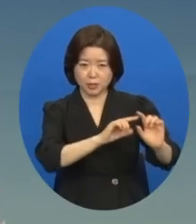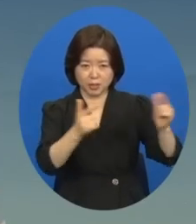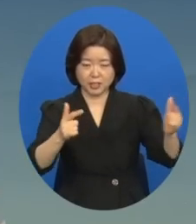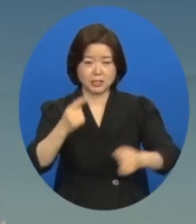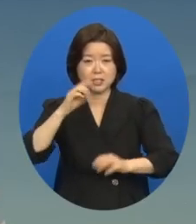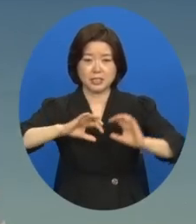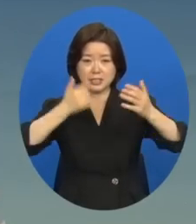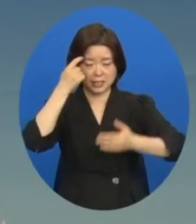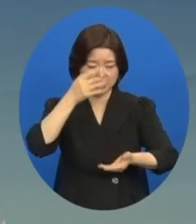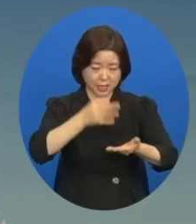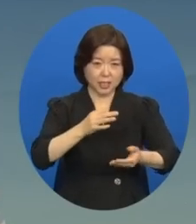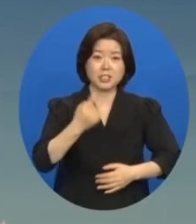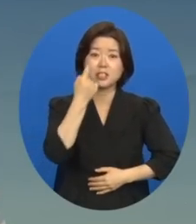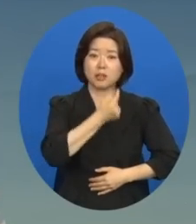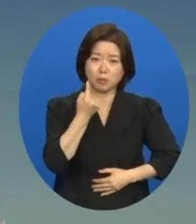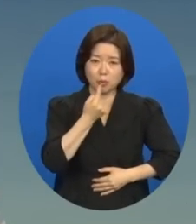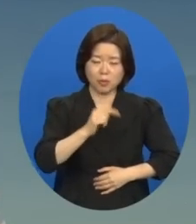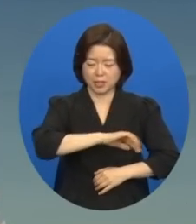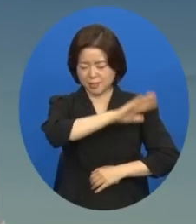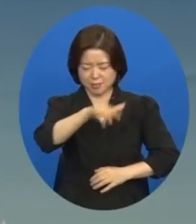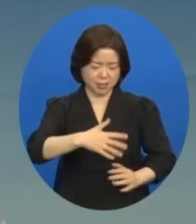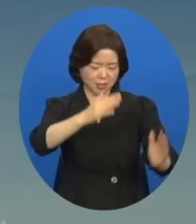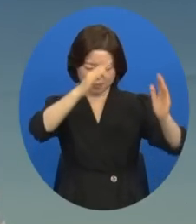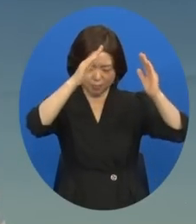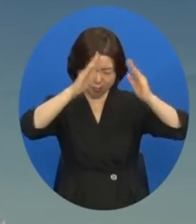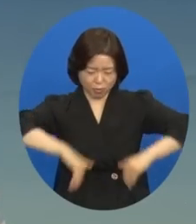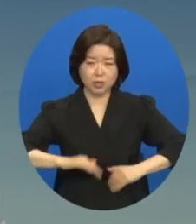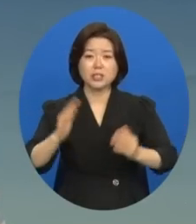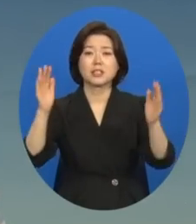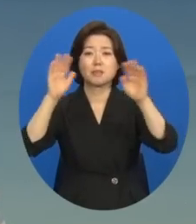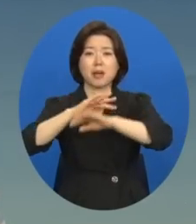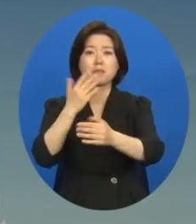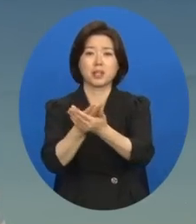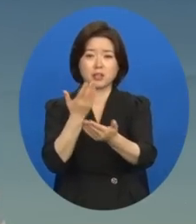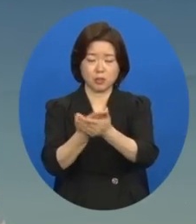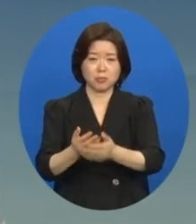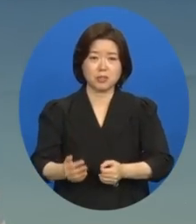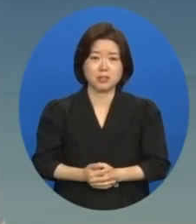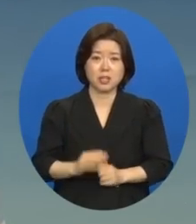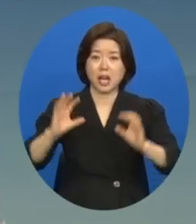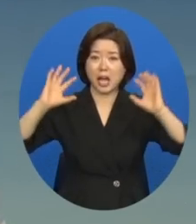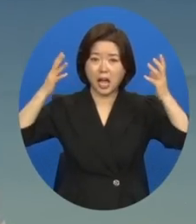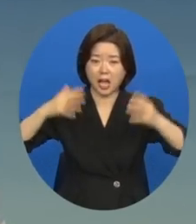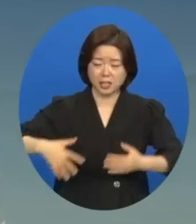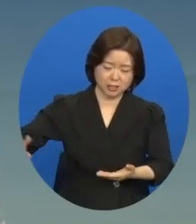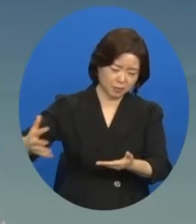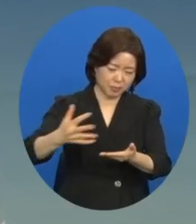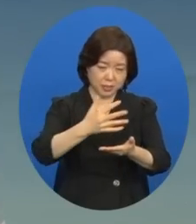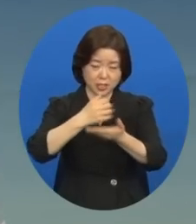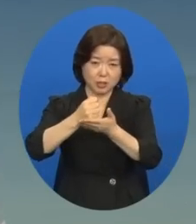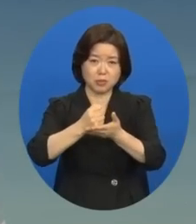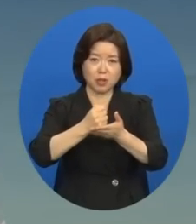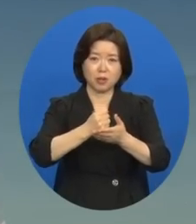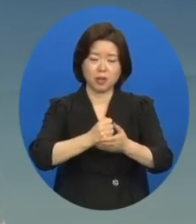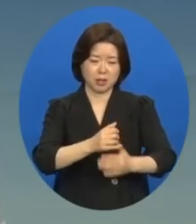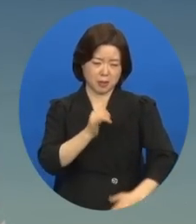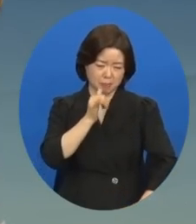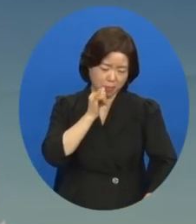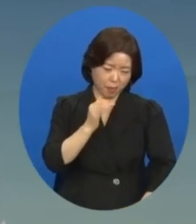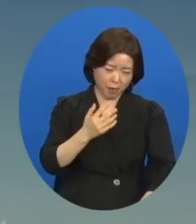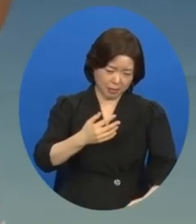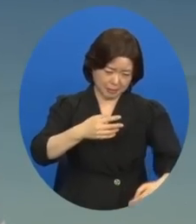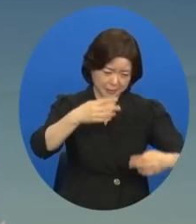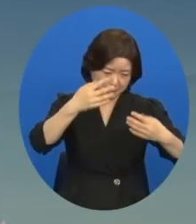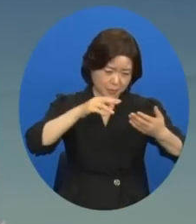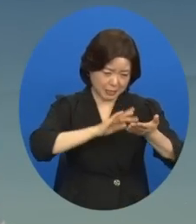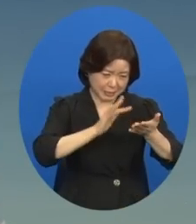가치와 논리들이 무너지는 밤 되게 하여 주옵소서. 아이들을 사로잡고 있는 중독,